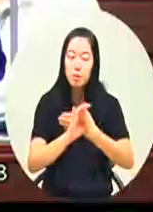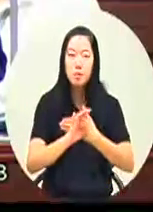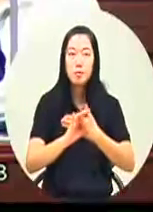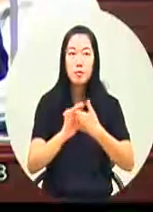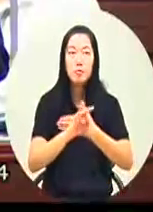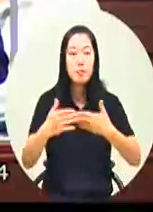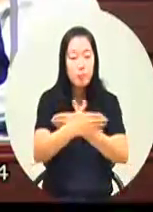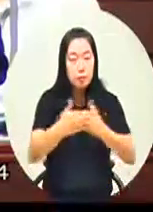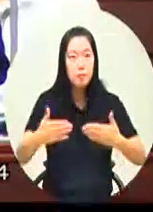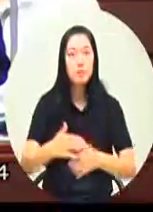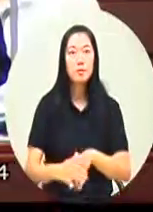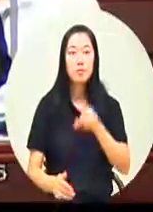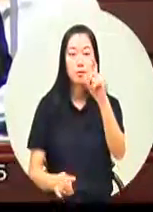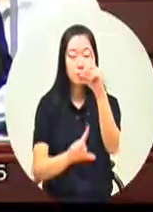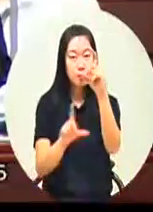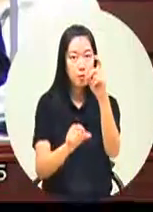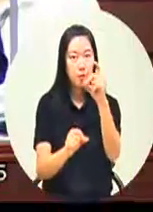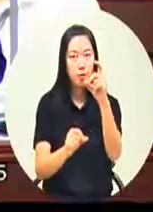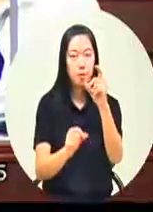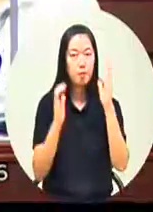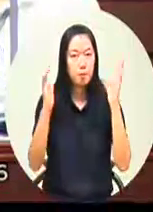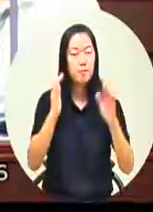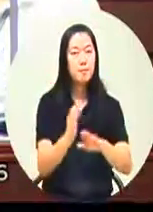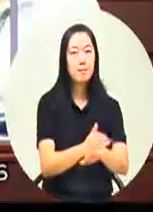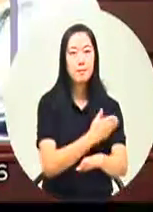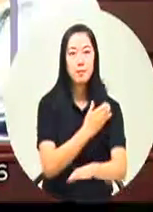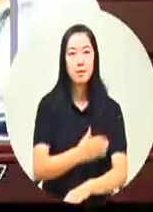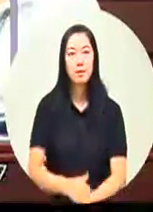是啊，十一月正式营运。